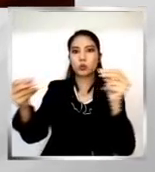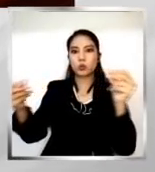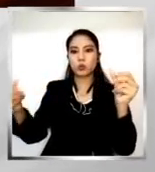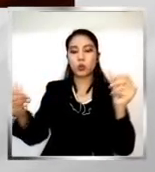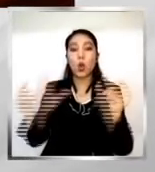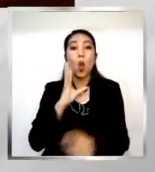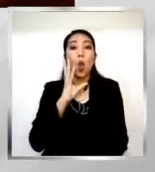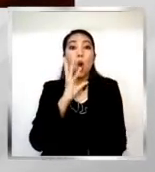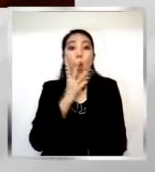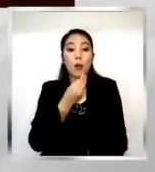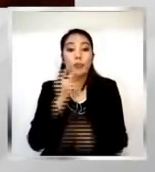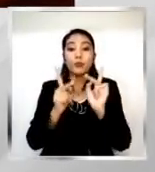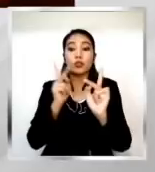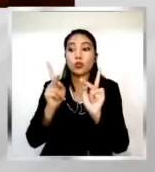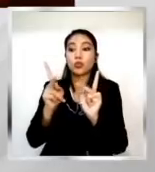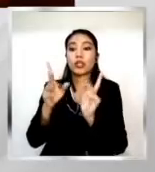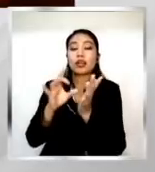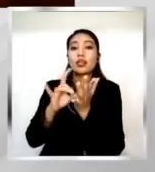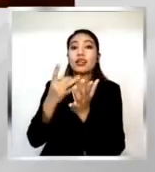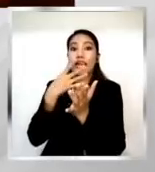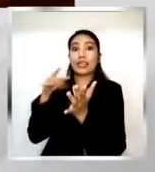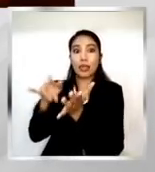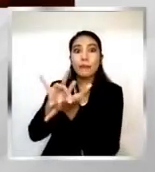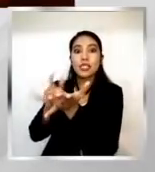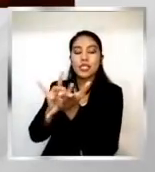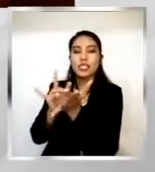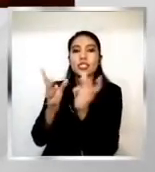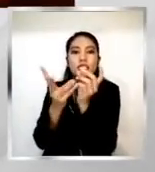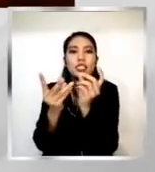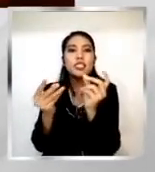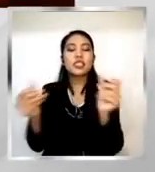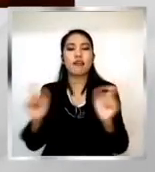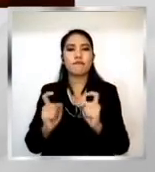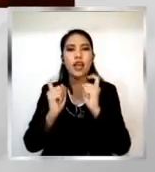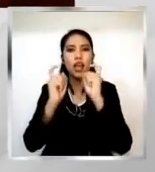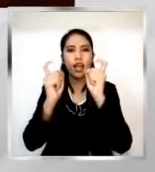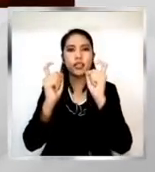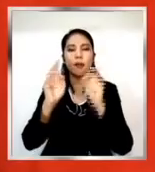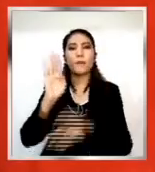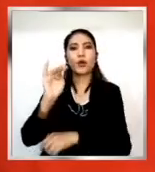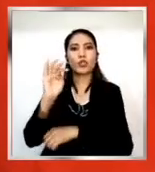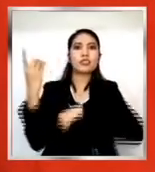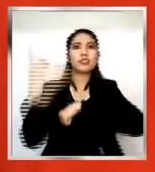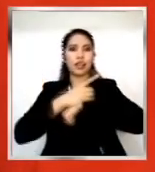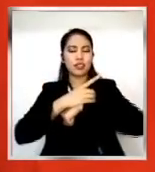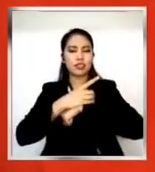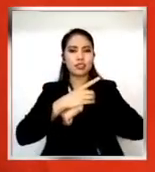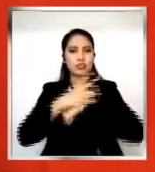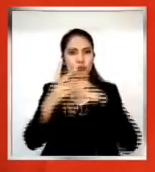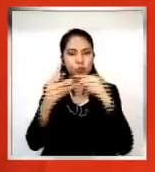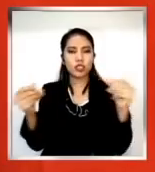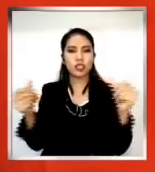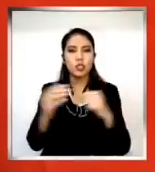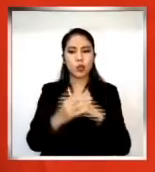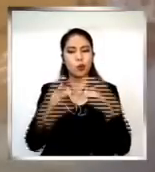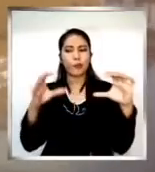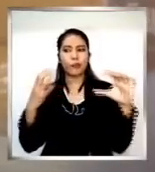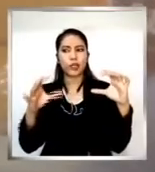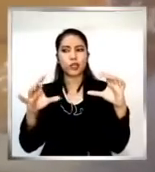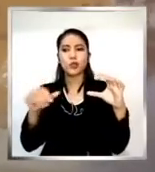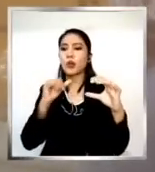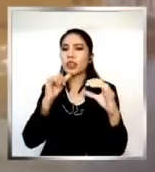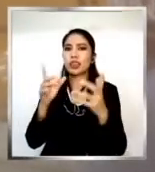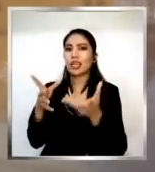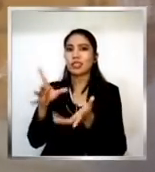Lianhua Qingwan sa loob ng 14 na araw kumpara sa mga pasyenteng hindi. Pero bago pa man marehistro ang produkto sa